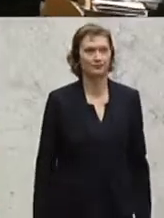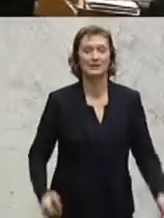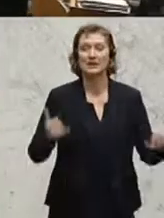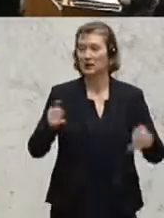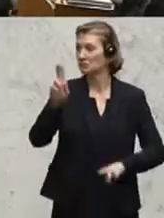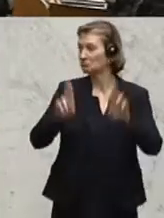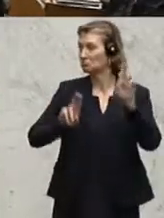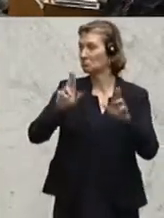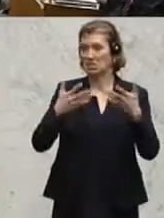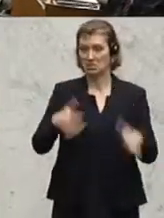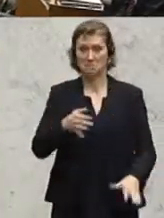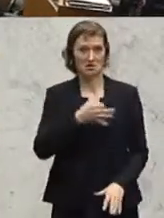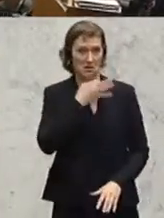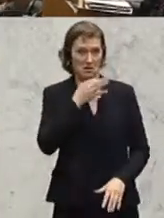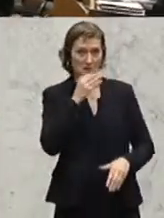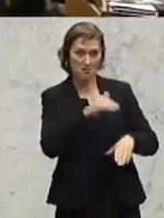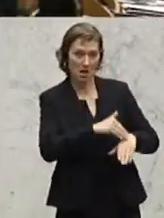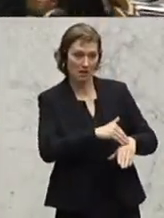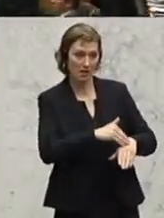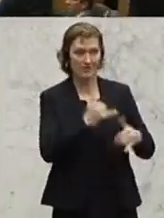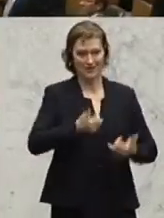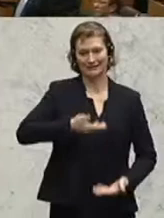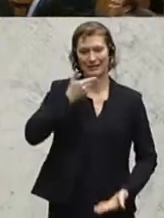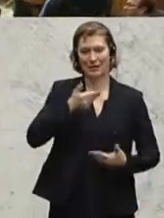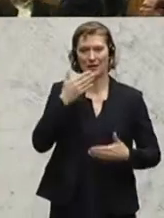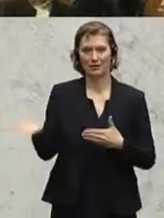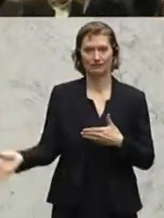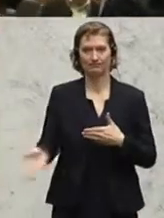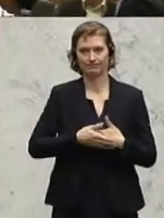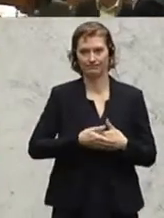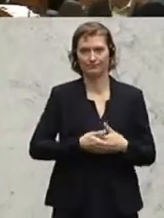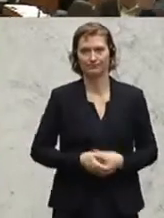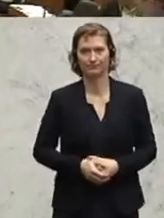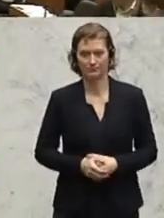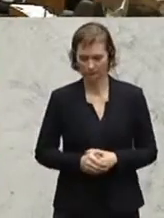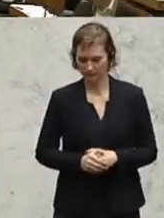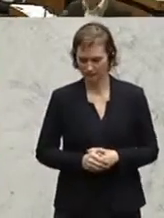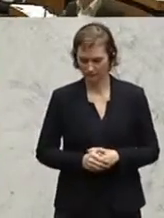Zum Wort ist niemand mehr gemeldet. Die Debatte ist geschlossen.